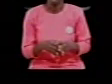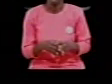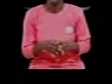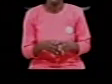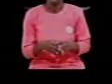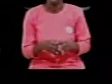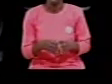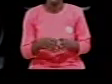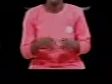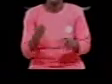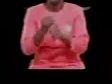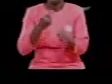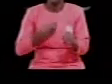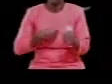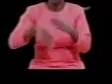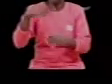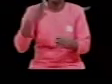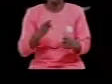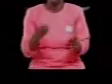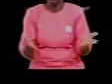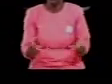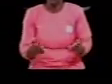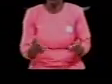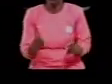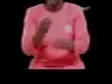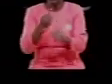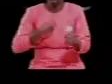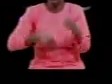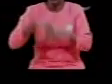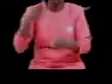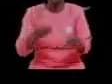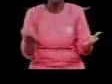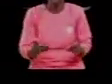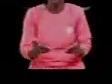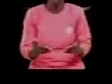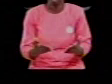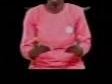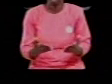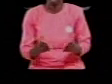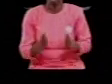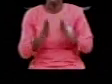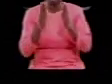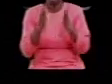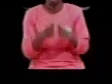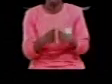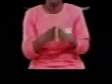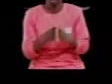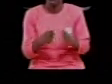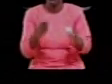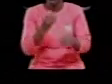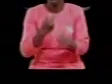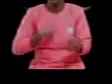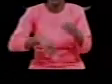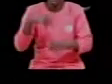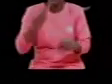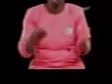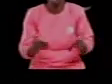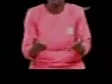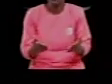فضلكم داخل صفة شعب كده تاني داخل صفة قواني وكل حاجة خرجوني من هنا خرجوني من